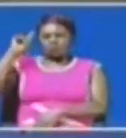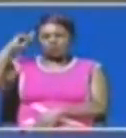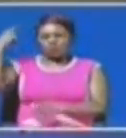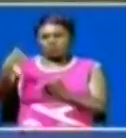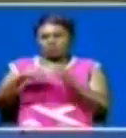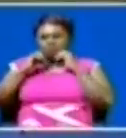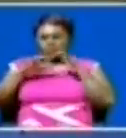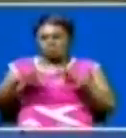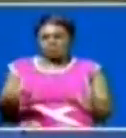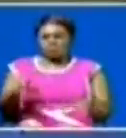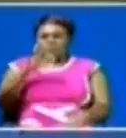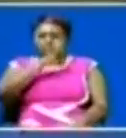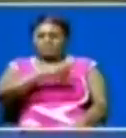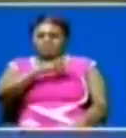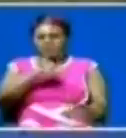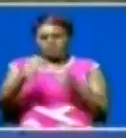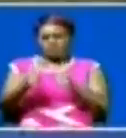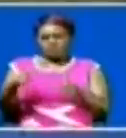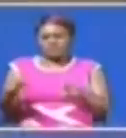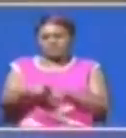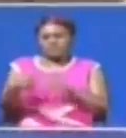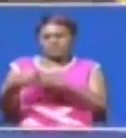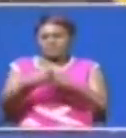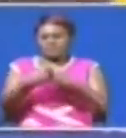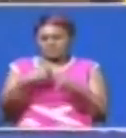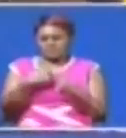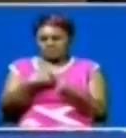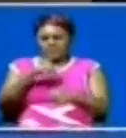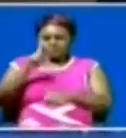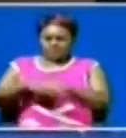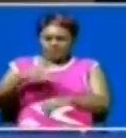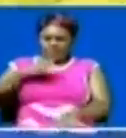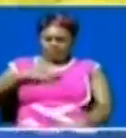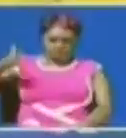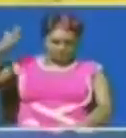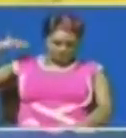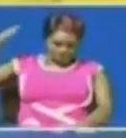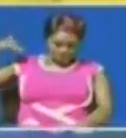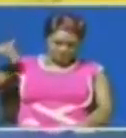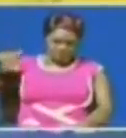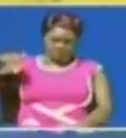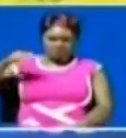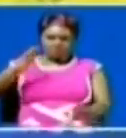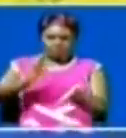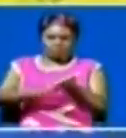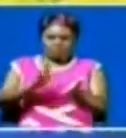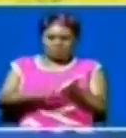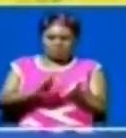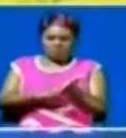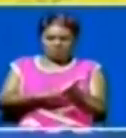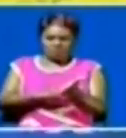na ugatuzi na faida zake vile vile kuna changamoto ni upi? Kwa wakati wangu, tulikuwa tukirecommend